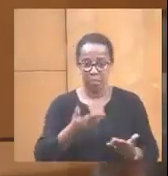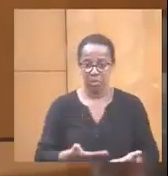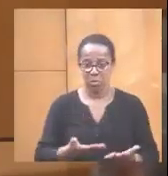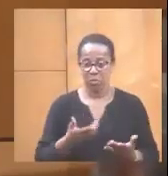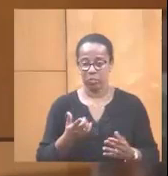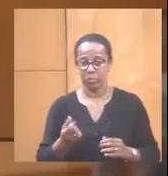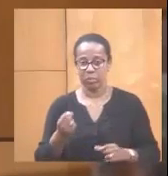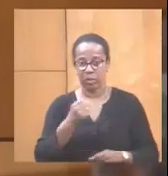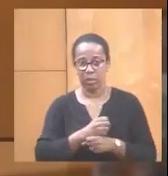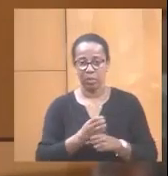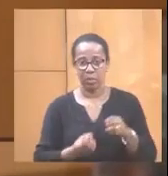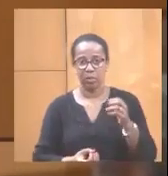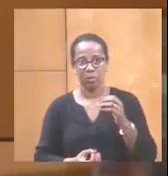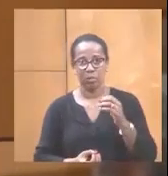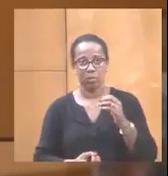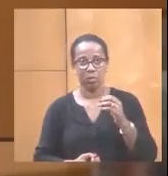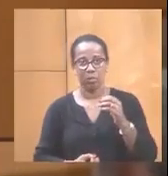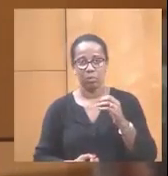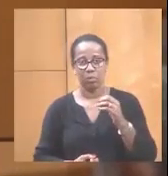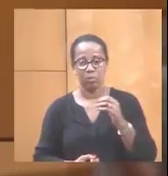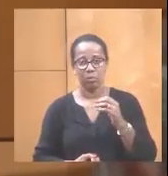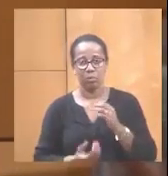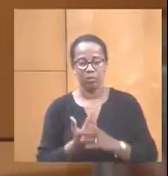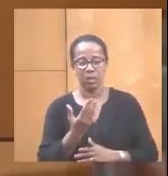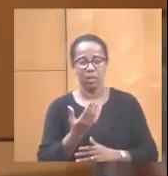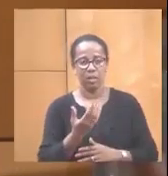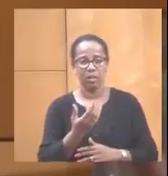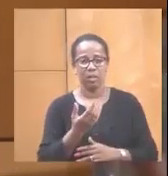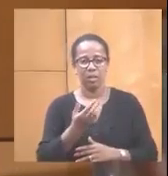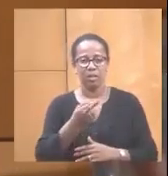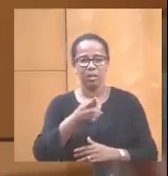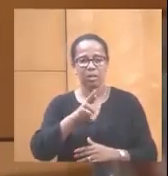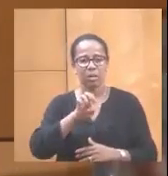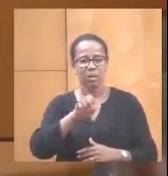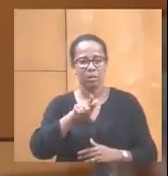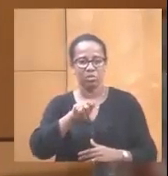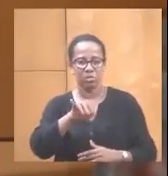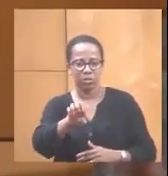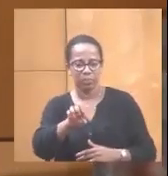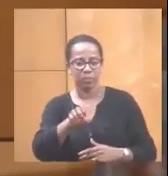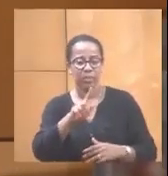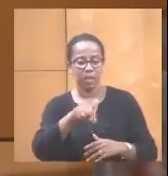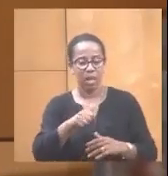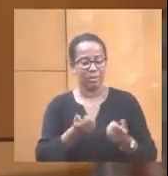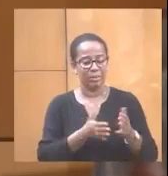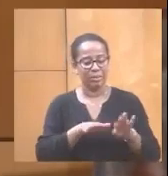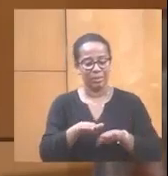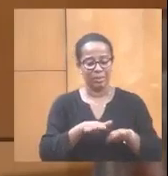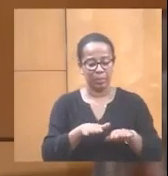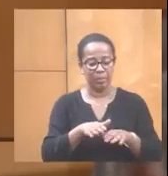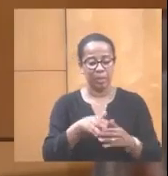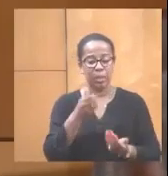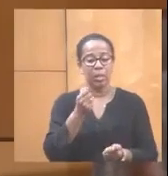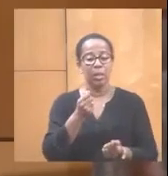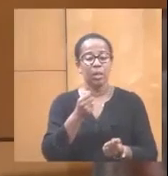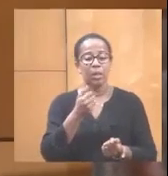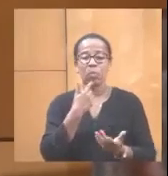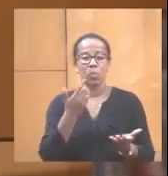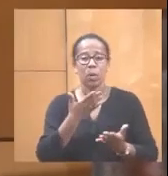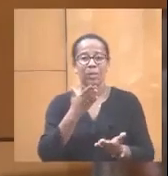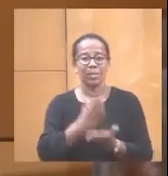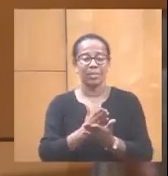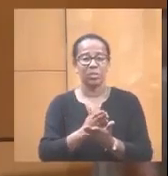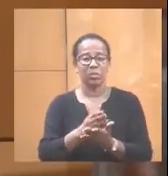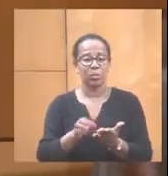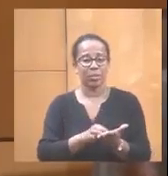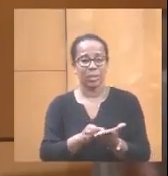mis en place une nouvelle logique. Nous sommes dans un système où les décisions stratégiques sont prises d'en